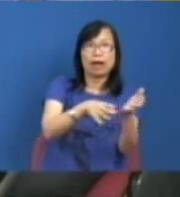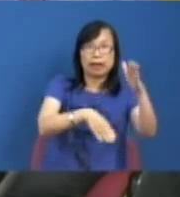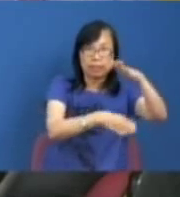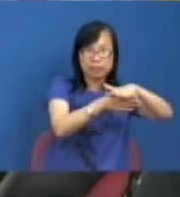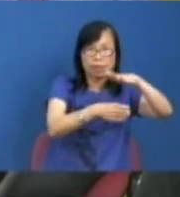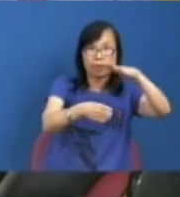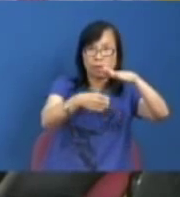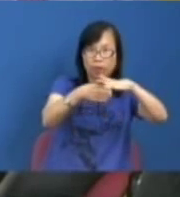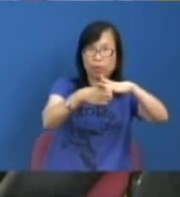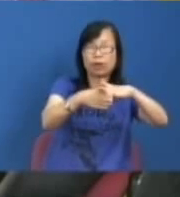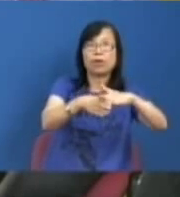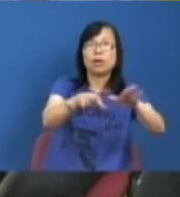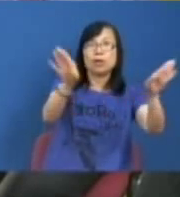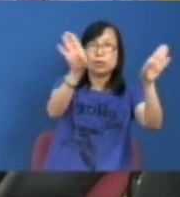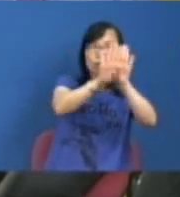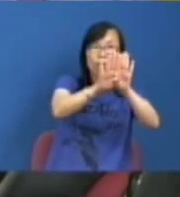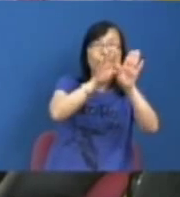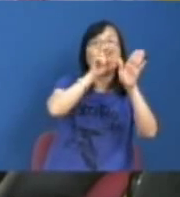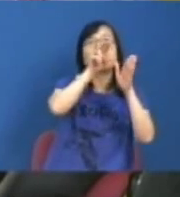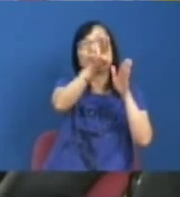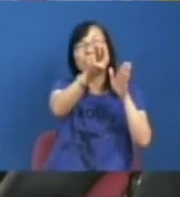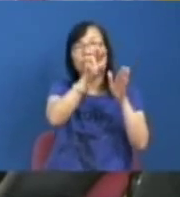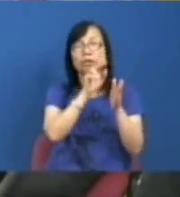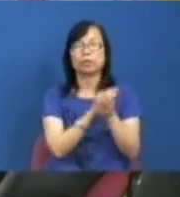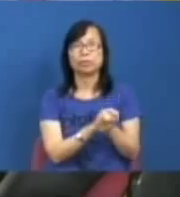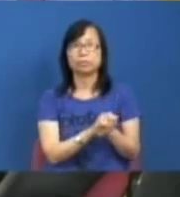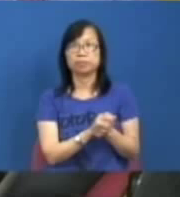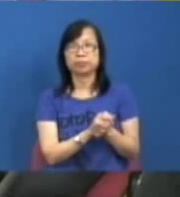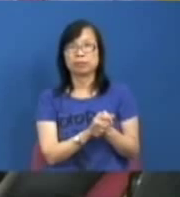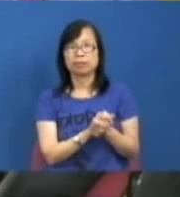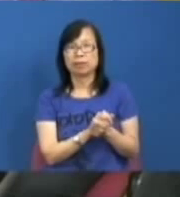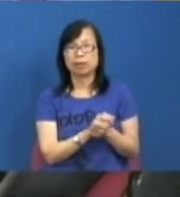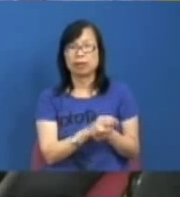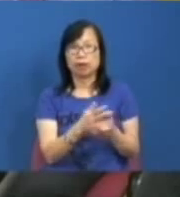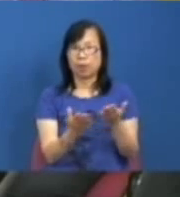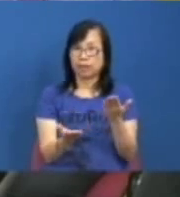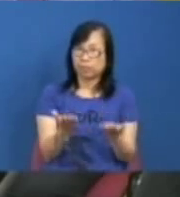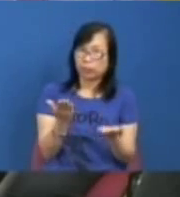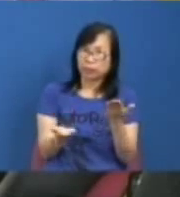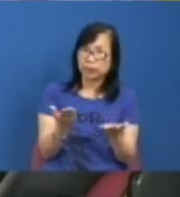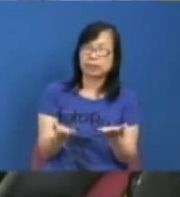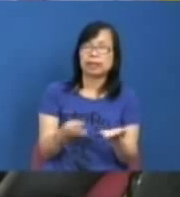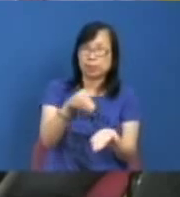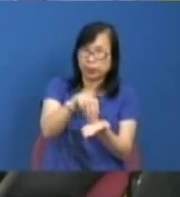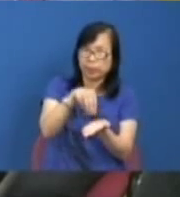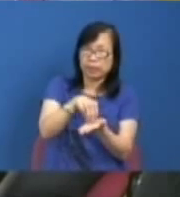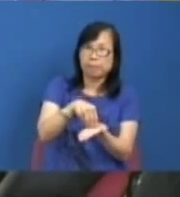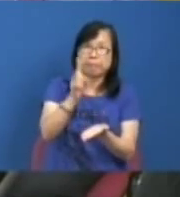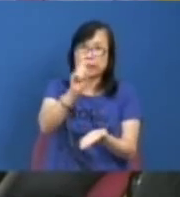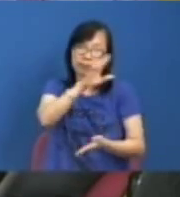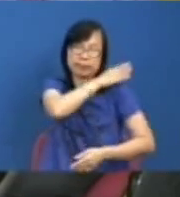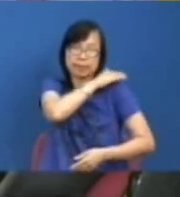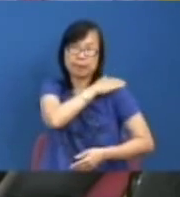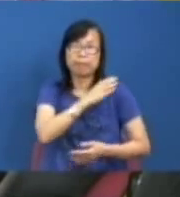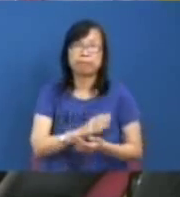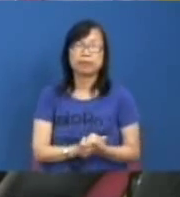單位室內個窗户望出去，肉眼睇到嘅，咁其實都比較容易去界定邊個嘅站啦。